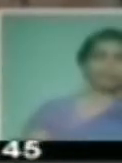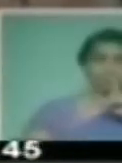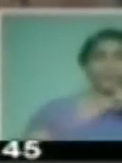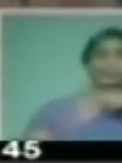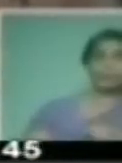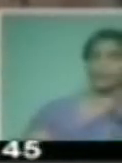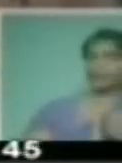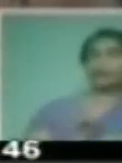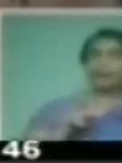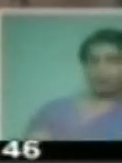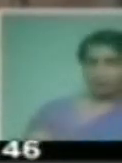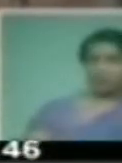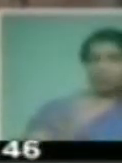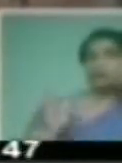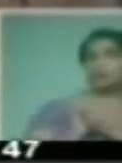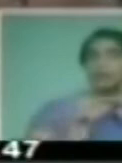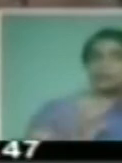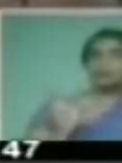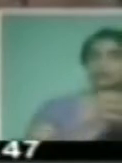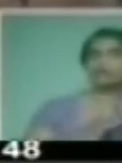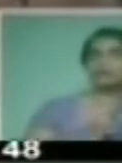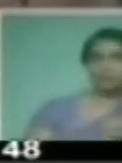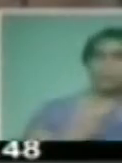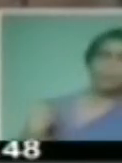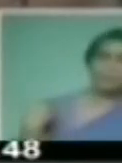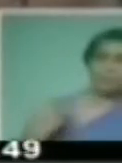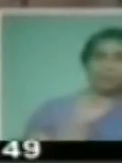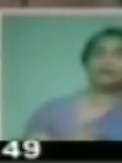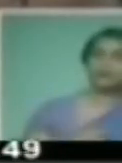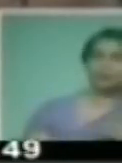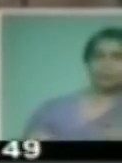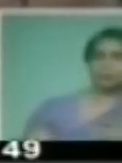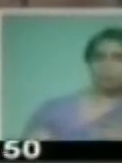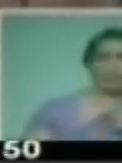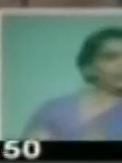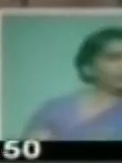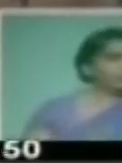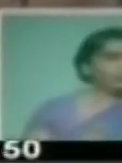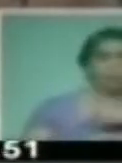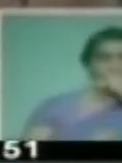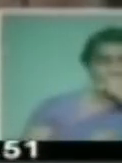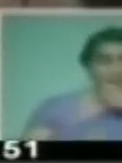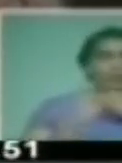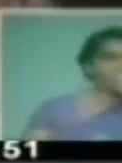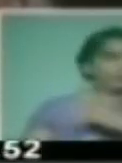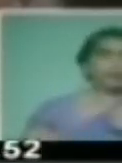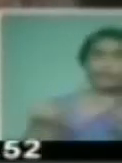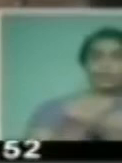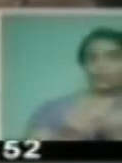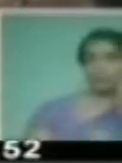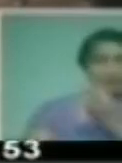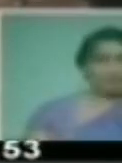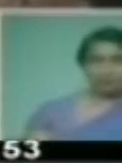ஒத்துழைப்பு வழங்குகின்றனர். தொடர்ந்தும் நாணய தாள்களை அச்சிடுவது பொருளாதாரத்திற்கு பாதிப்பை ஏற்படுத்தும். இதனால் அரசாங்கம் வரி வருமானத்தை அதிகரிக்க